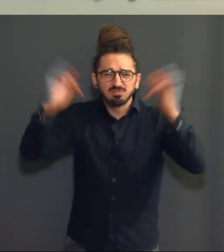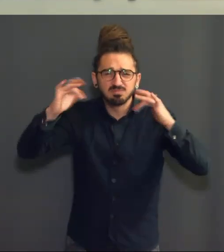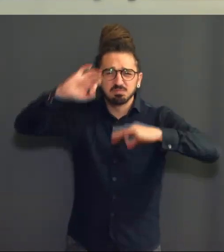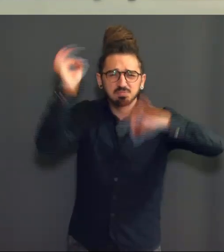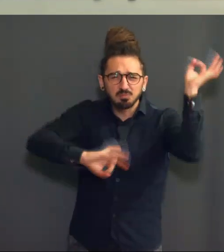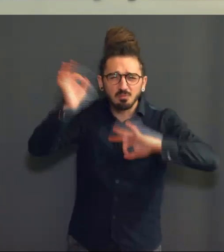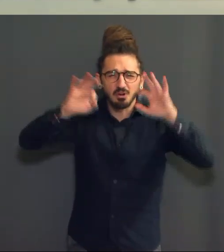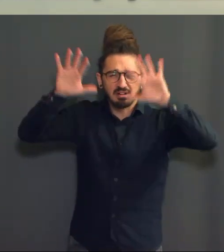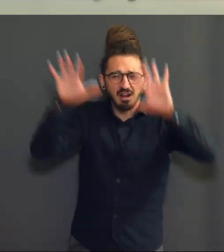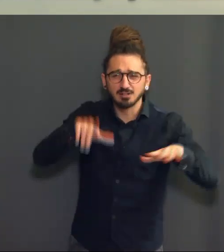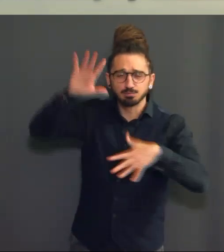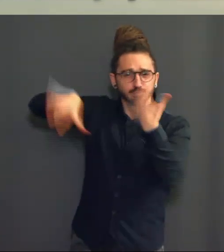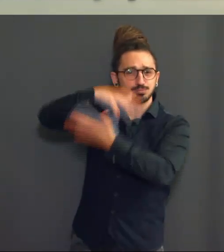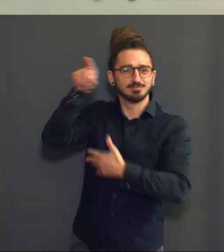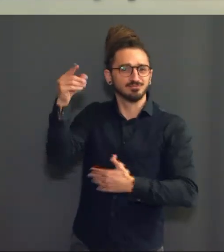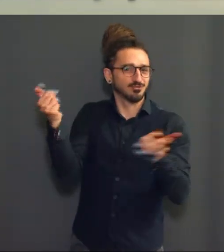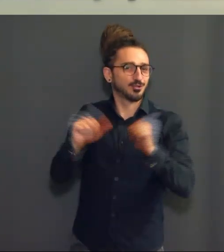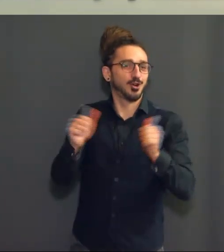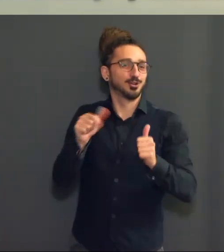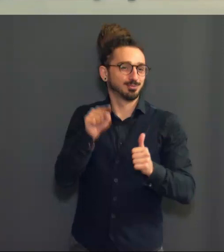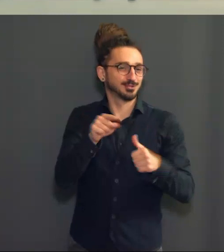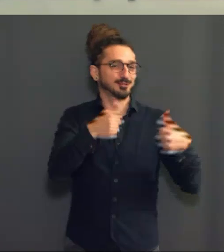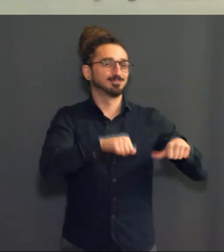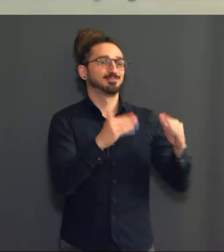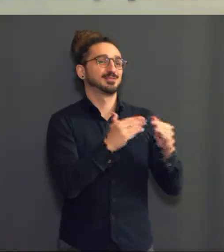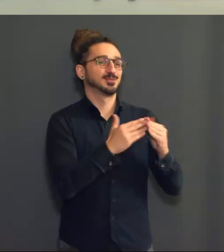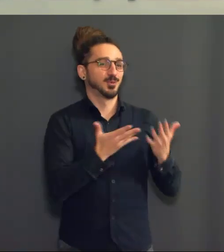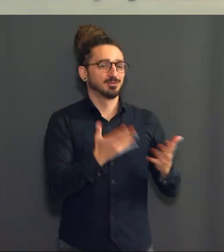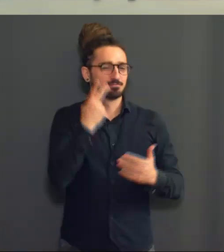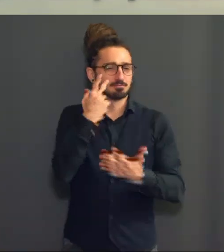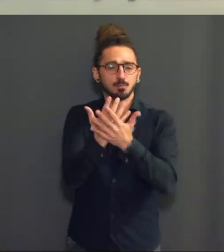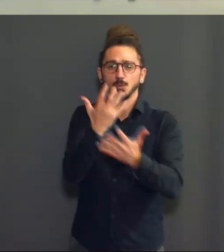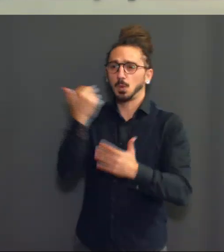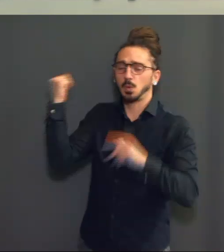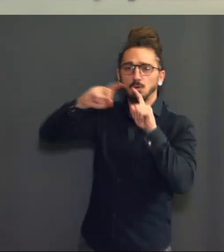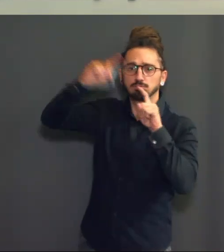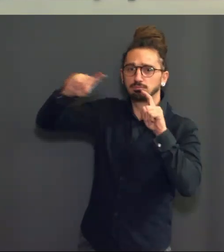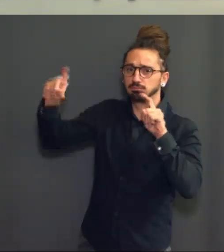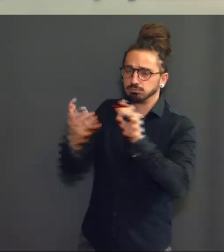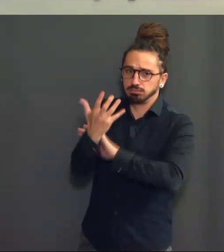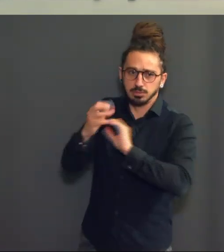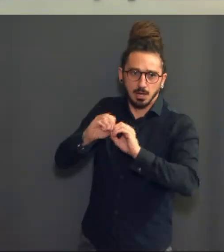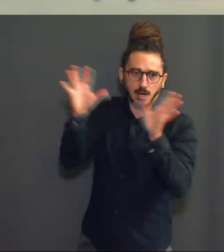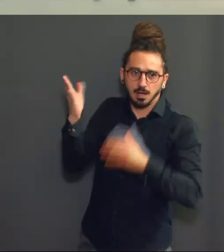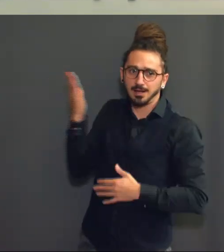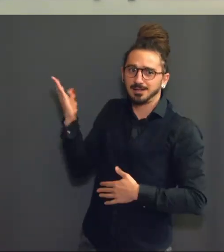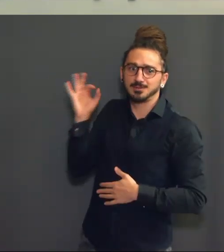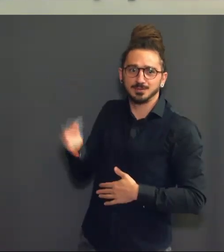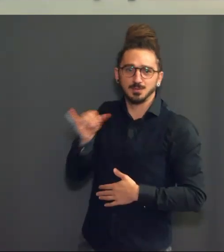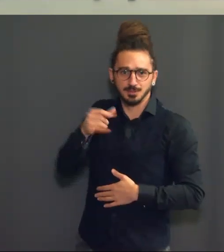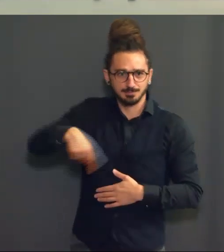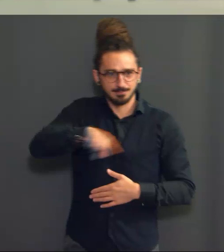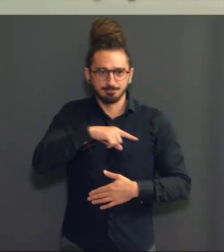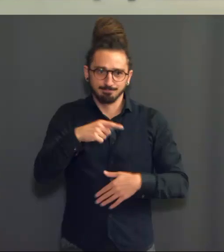d'après tous ces graphiques, qu'il nous est de plus en plus difficile de contenir nos déplacements et de